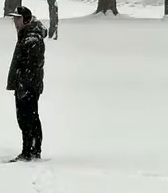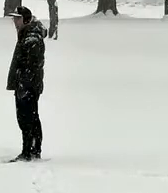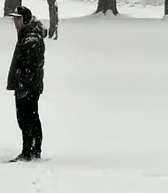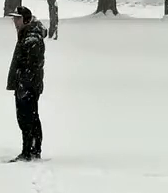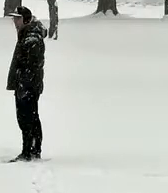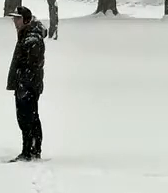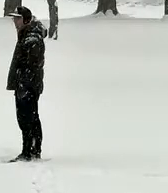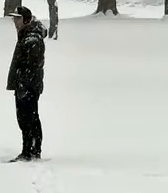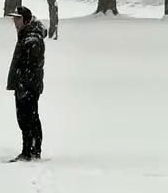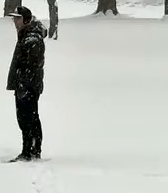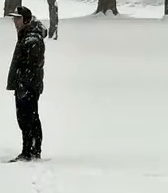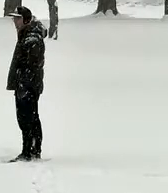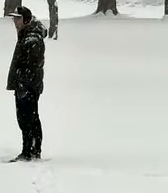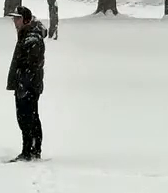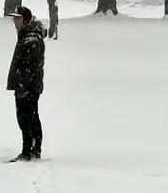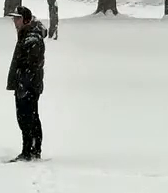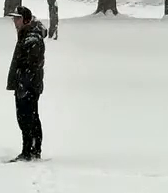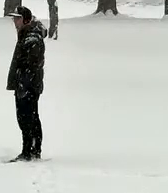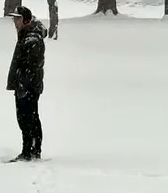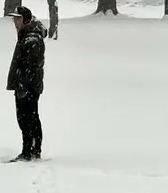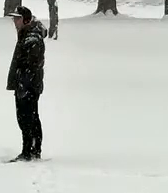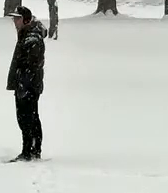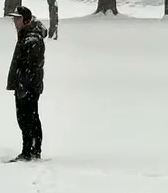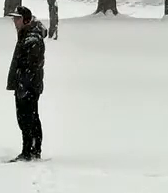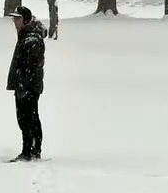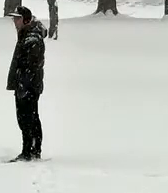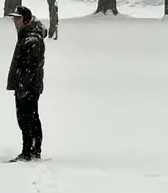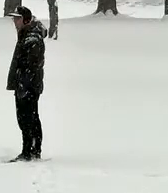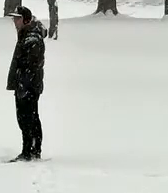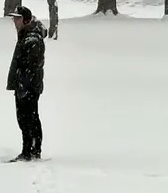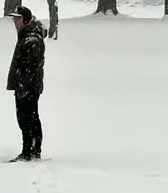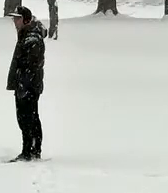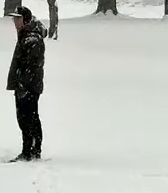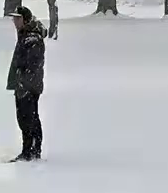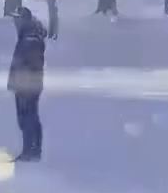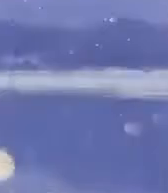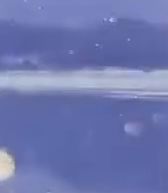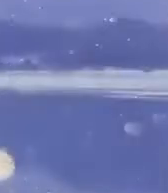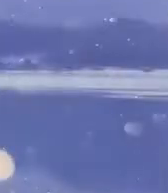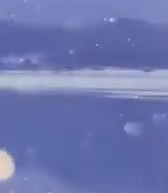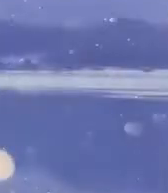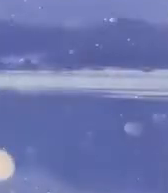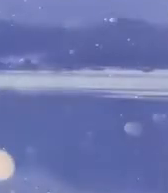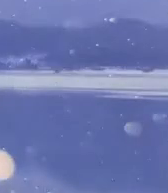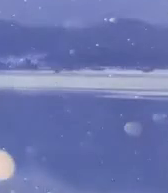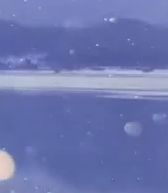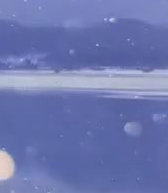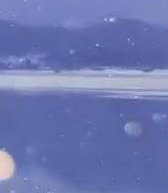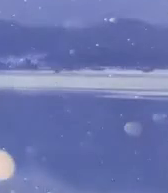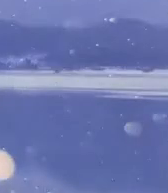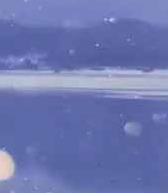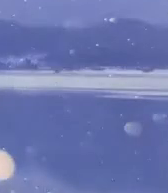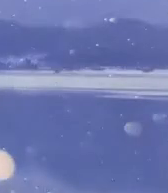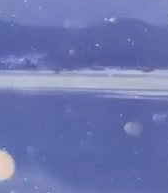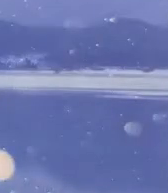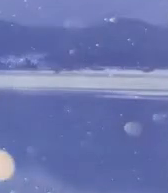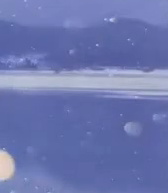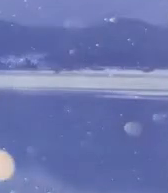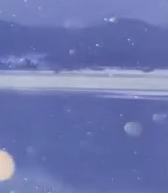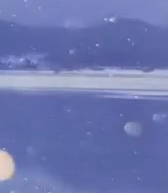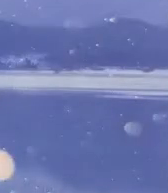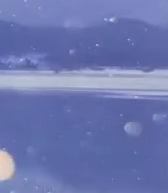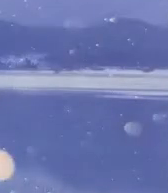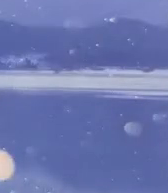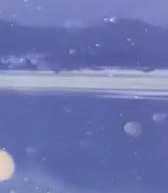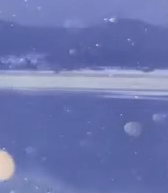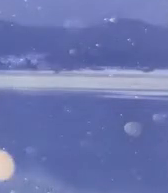모레 오전 사이에 또다시 빗방울이 떨어지거나 눈이 날릴 수 있겠습니다. 내일까지 예상 적설은 광주 전남에 1에서